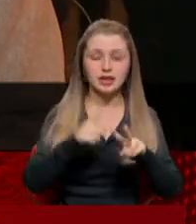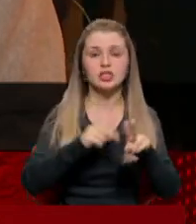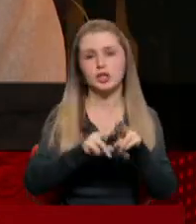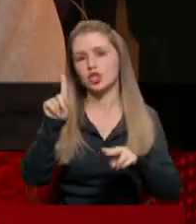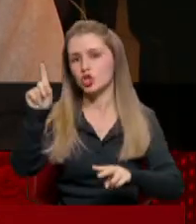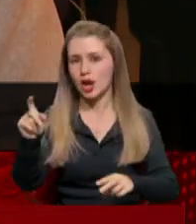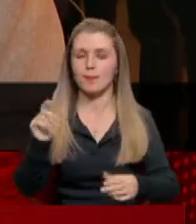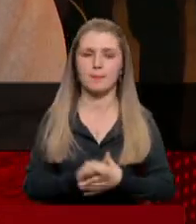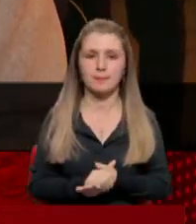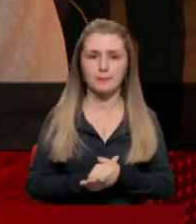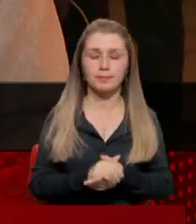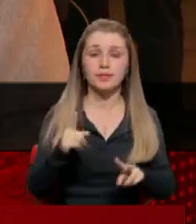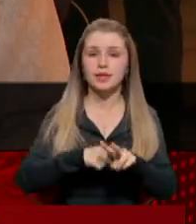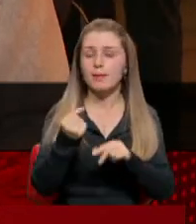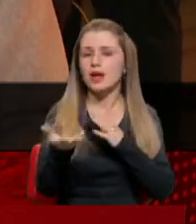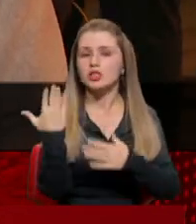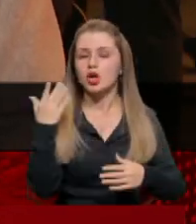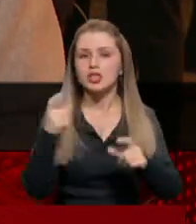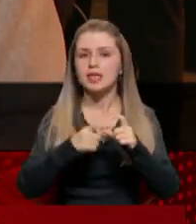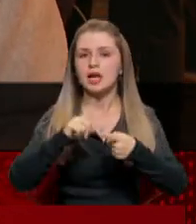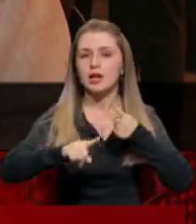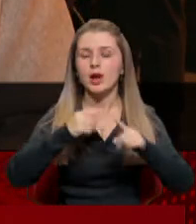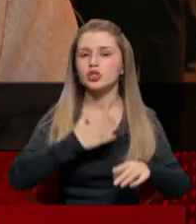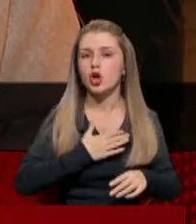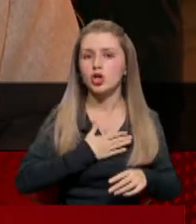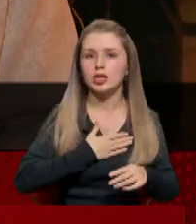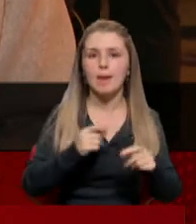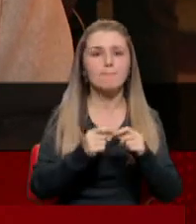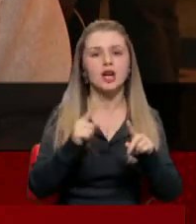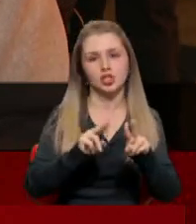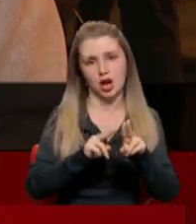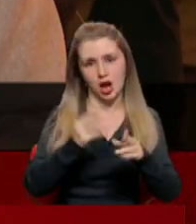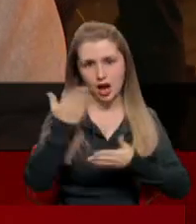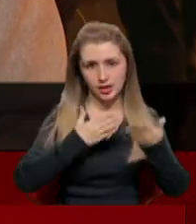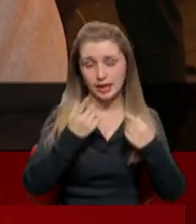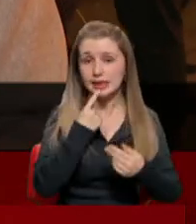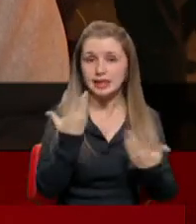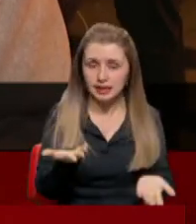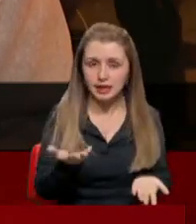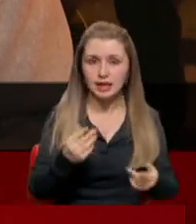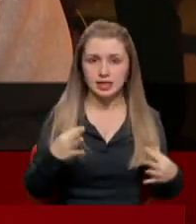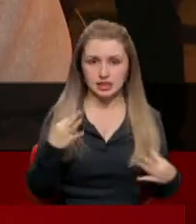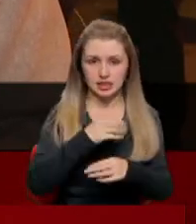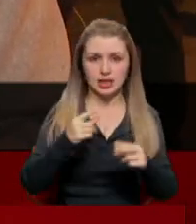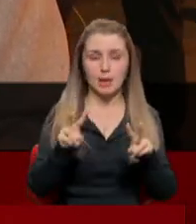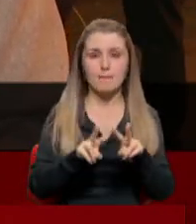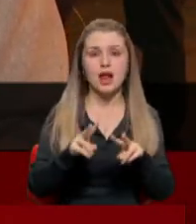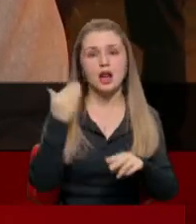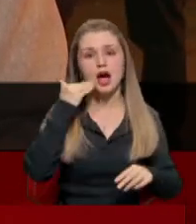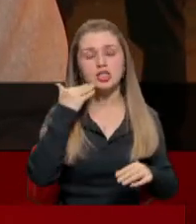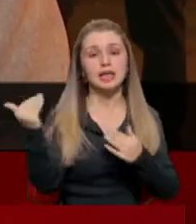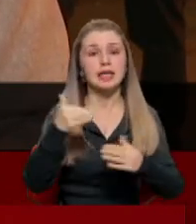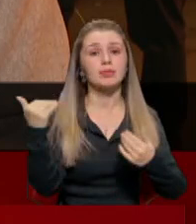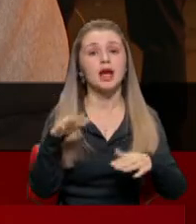Karaca'ya soralım hemen. Yeşim biraz önce Saadet Partisi önünden Barış Kaya'ya aktardı ve dedi ki Sayın Akşener'in gelip